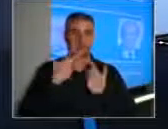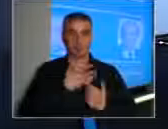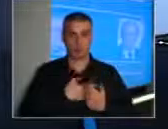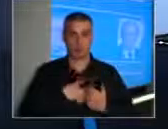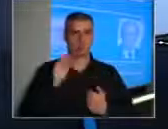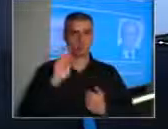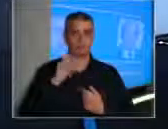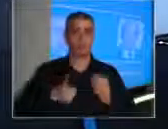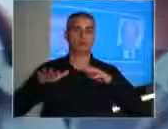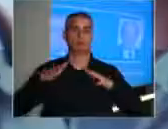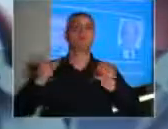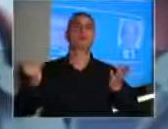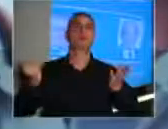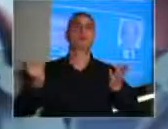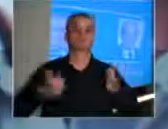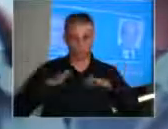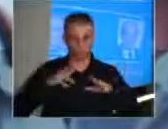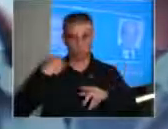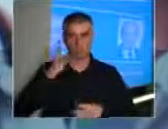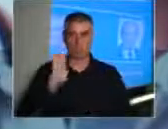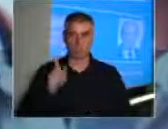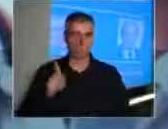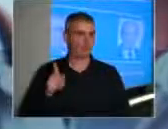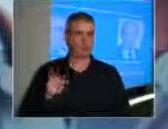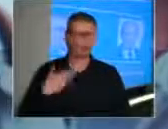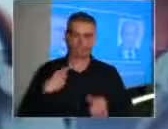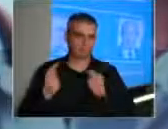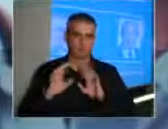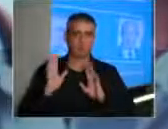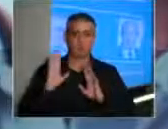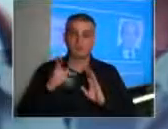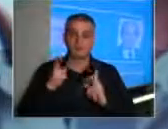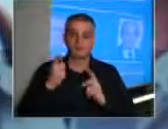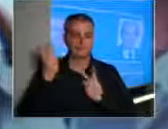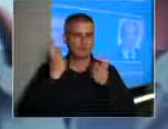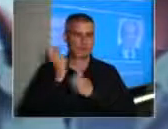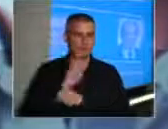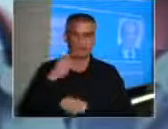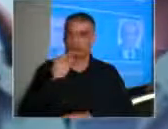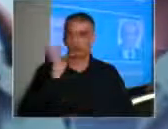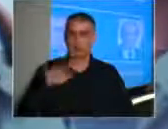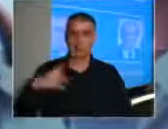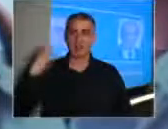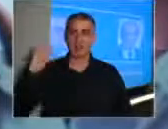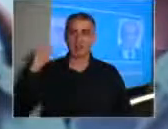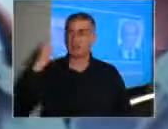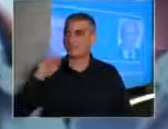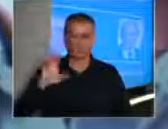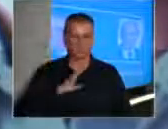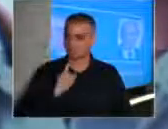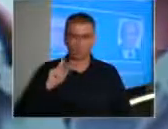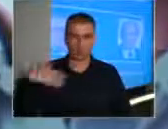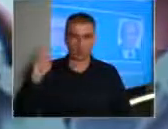את נתניהו כראש ממשלה, אז ראש הממשלה יהיה נתניהו. אין על זה מחלוקת. גם דרך אגב, דיסאינפורמציה שהוא סיפר על פייגלין, הסכנה שבו הוא לא שהוא